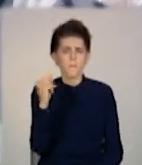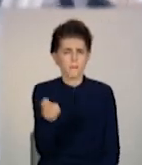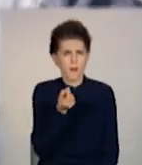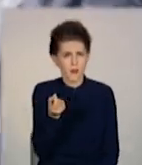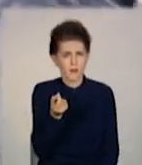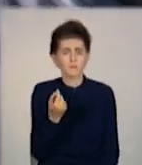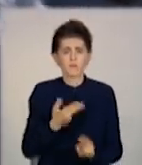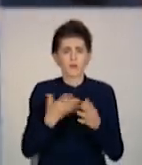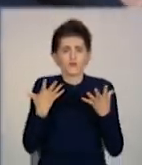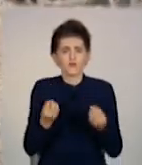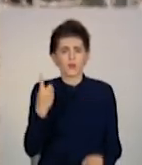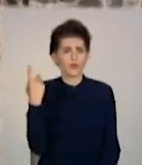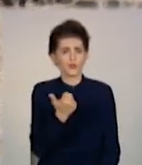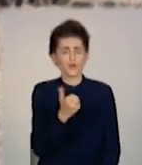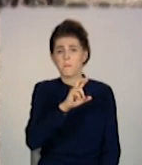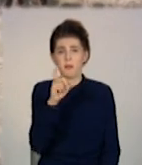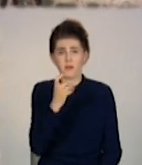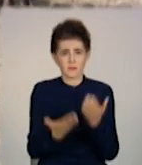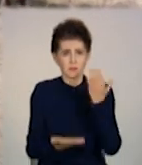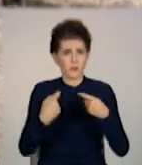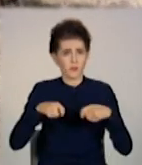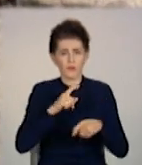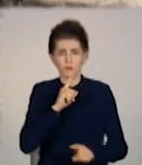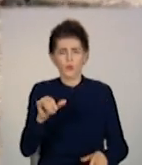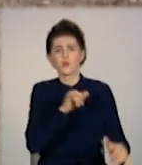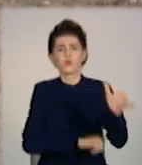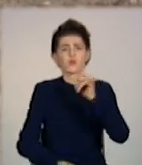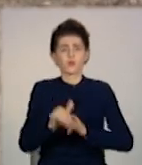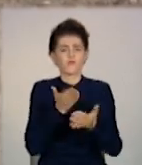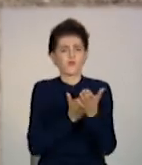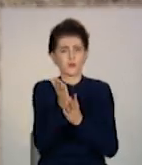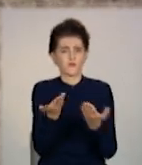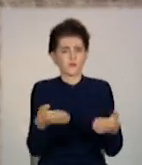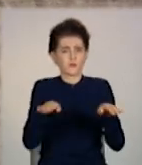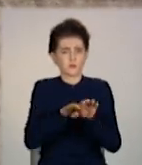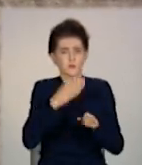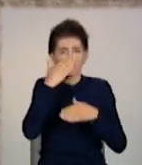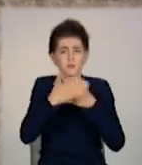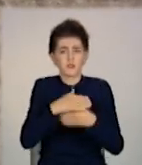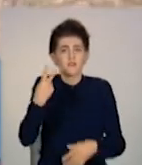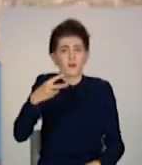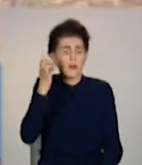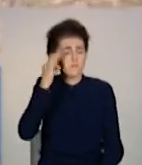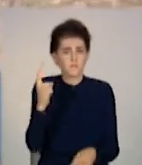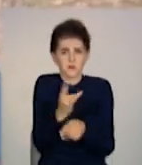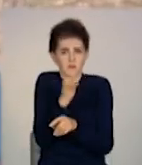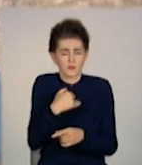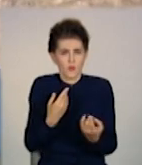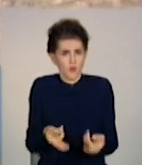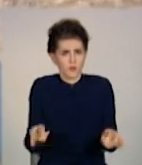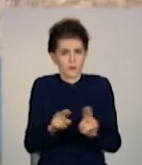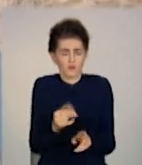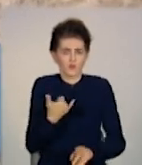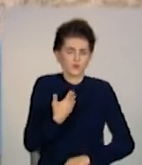Ще тиждень без продажу і ферму доведеться закривати, скажеться чоловік, уперше за 20 років. Залишилося цього, що